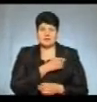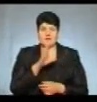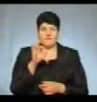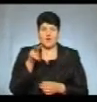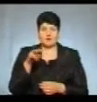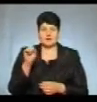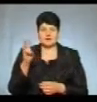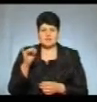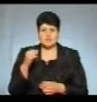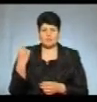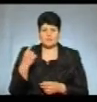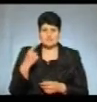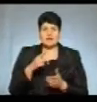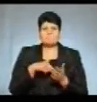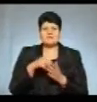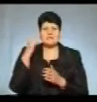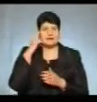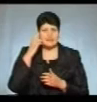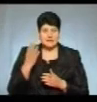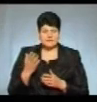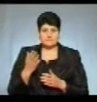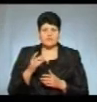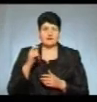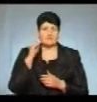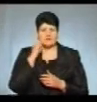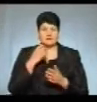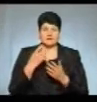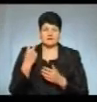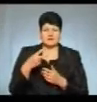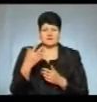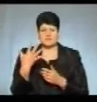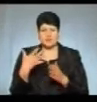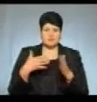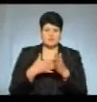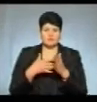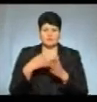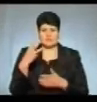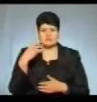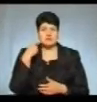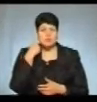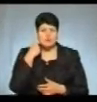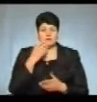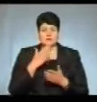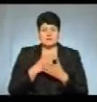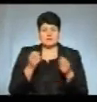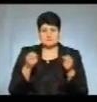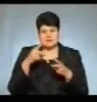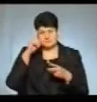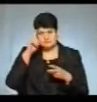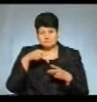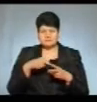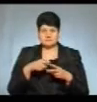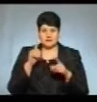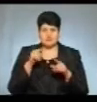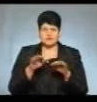Волинської областей та міста Києва. Вік в них від 25 до 30 років, які володіють спеціальними навичками та